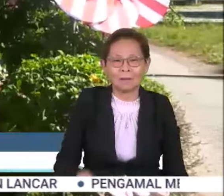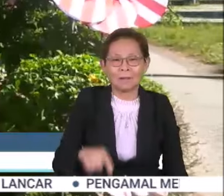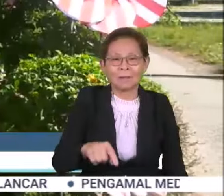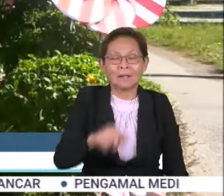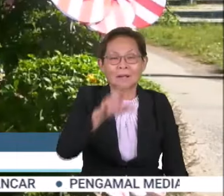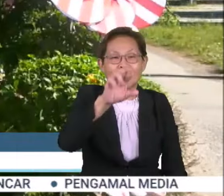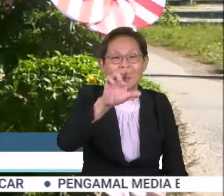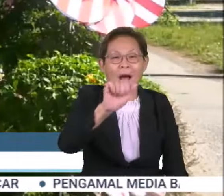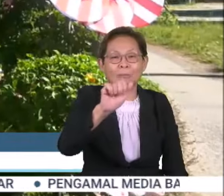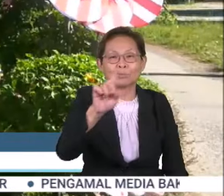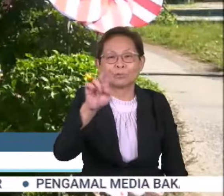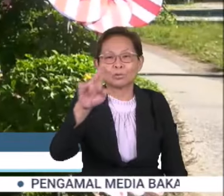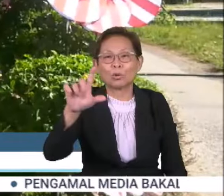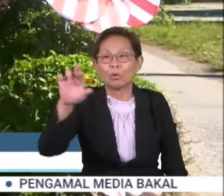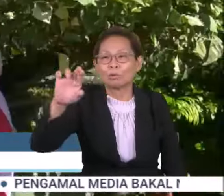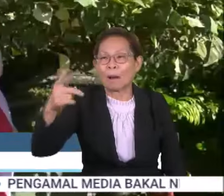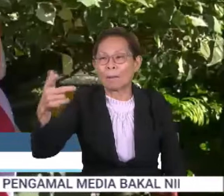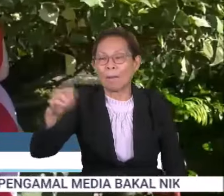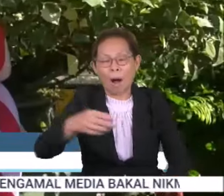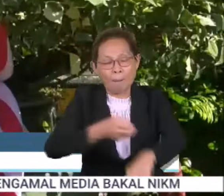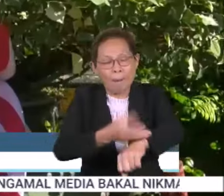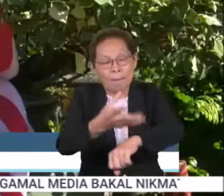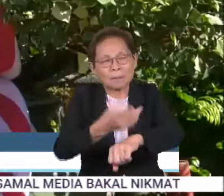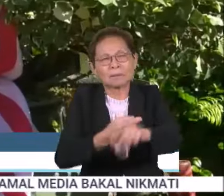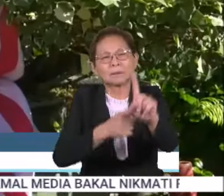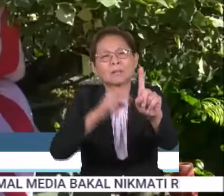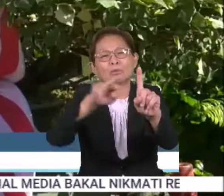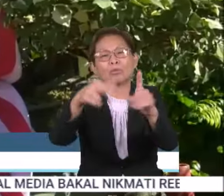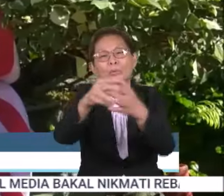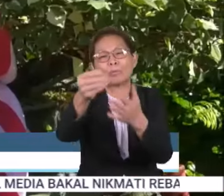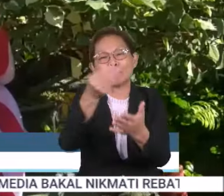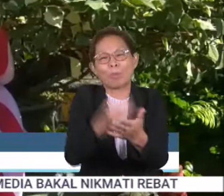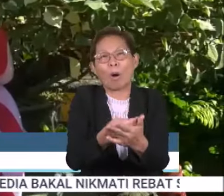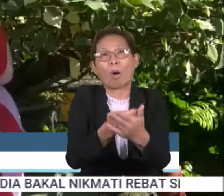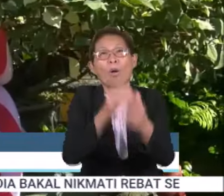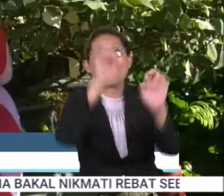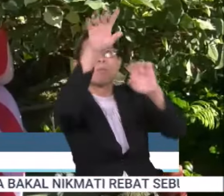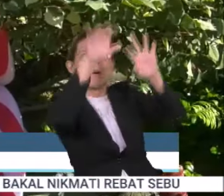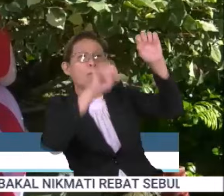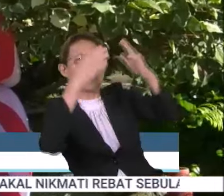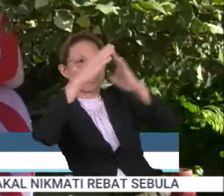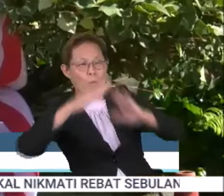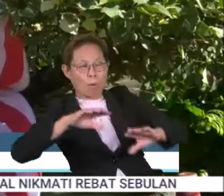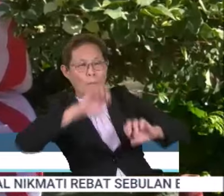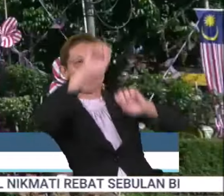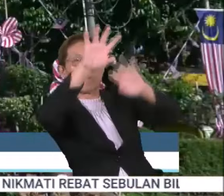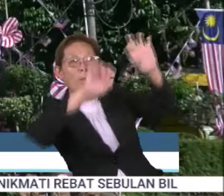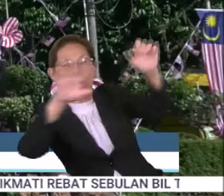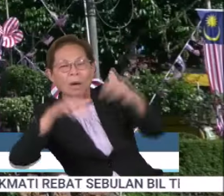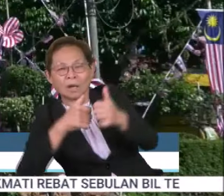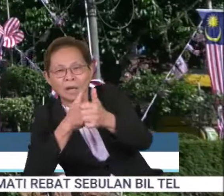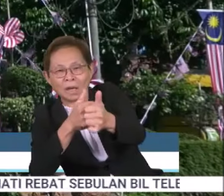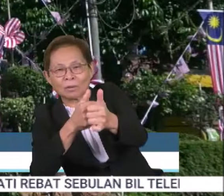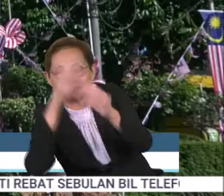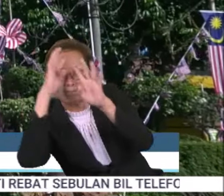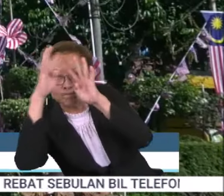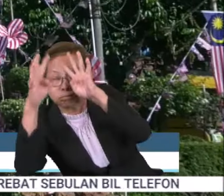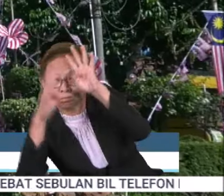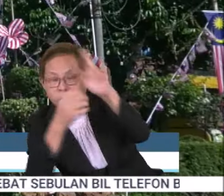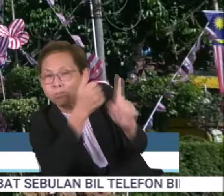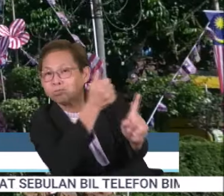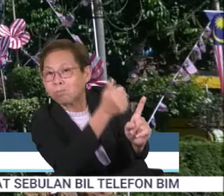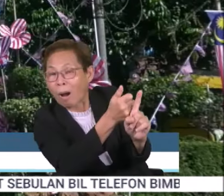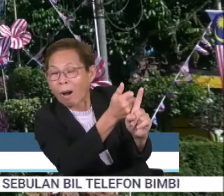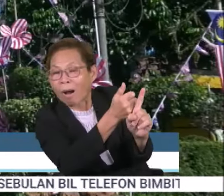Abdurrahman 41 mengakui menghabiskan hampir satu ribu Ringgit lengkapkan hiasan di halaman rumahnya dengan mengikut pratiwiti sendiri